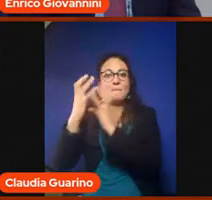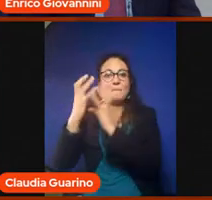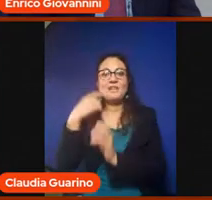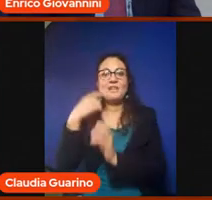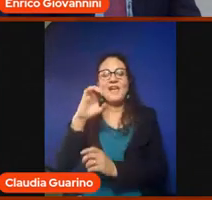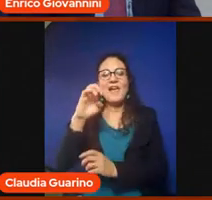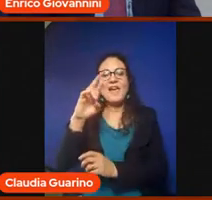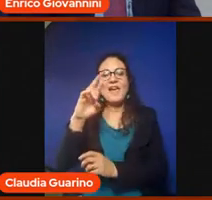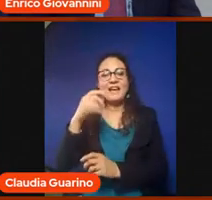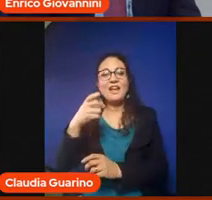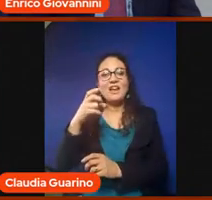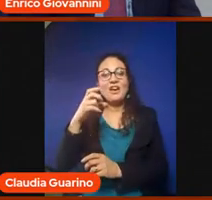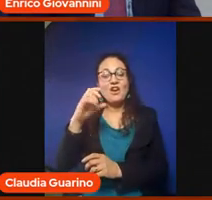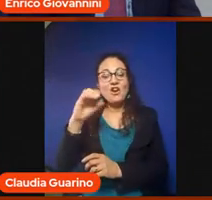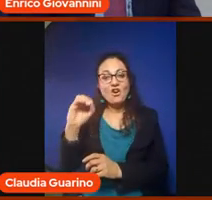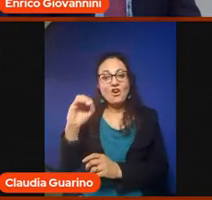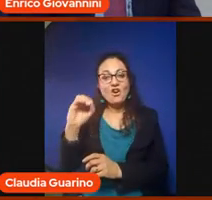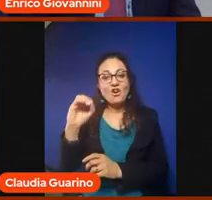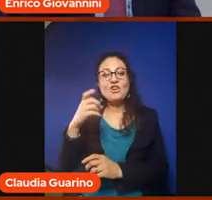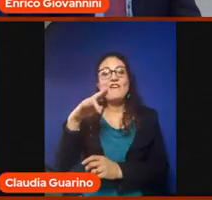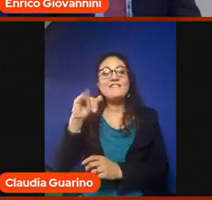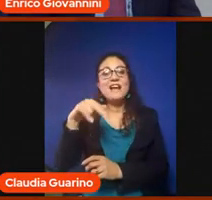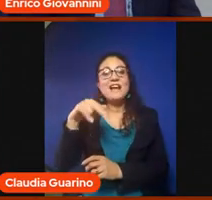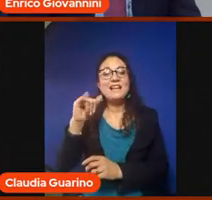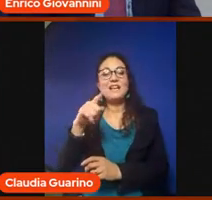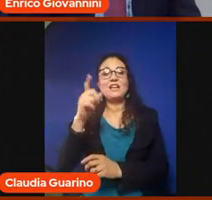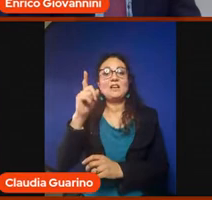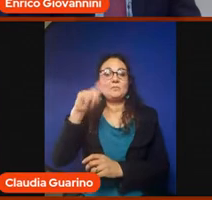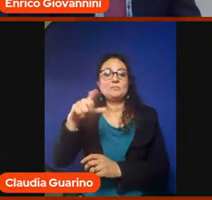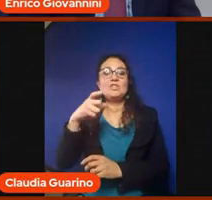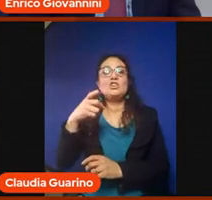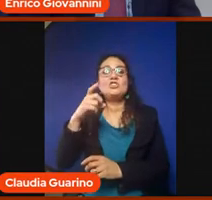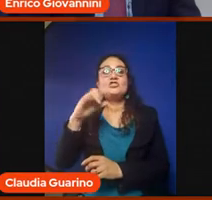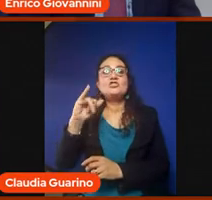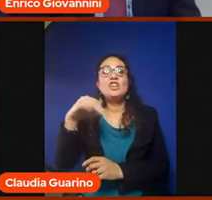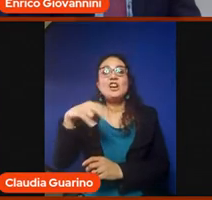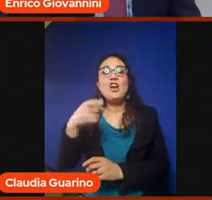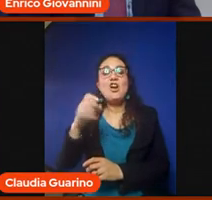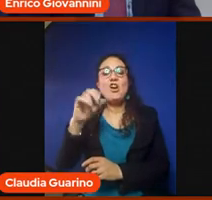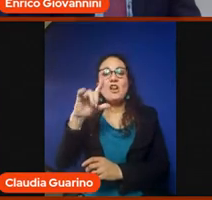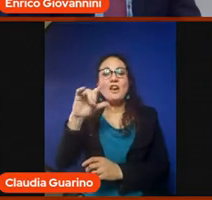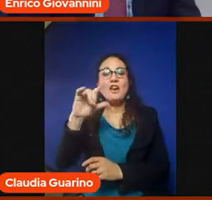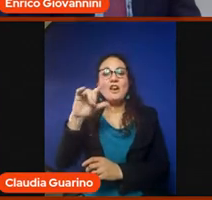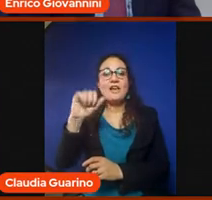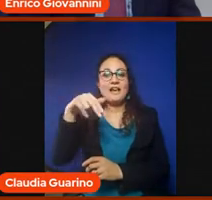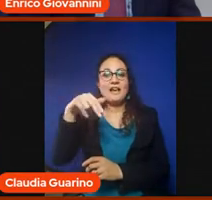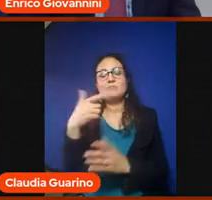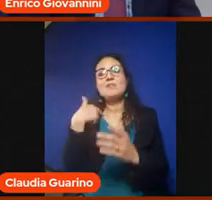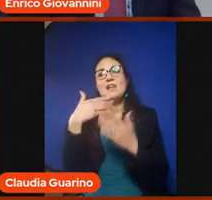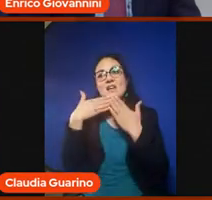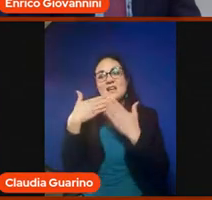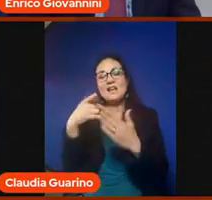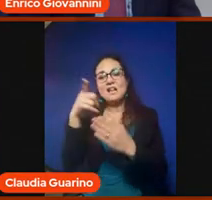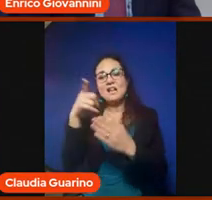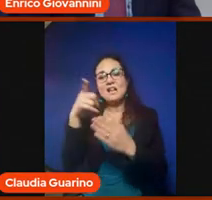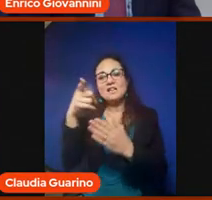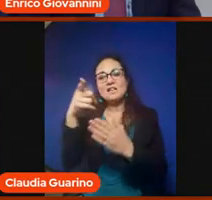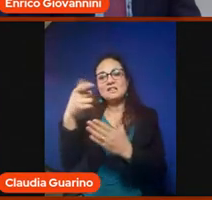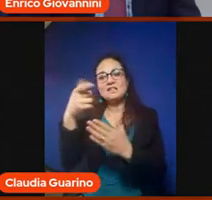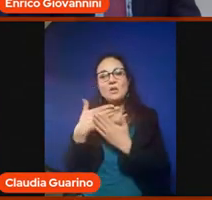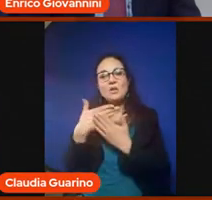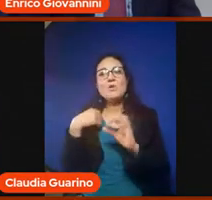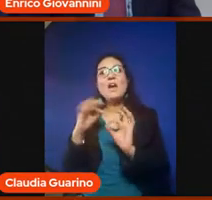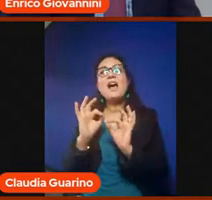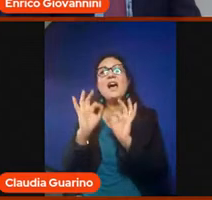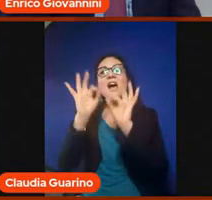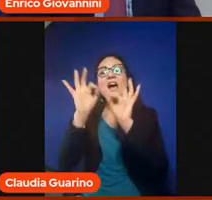Roberto Cingolani, ma anche attraverso il loro aiuto contiamo di arrivare anche ad altri leader in giro per il